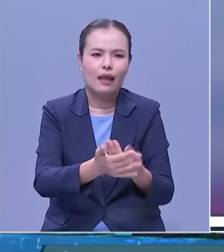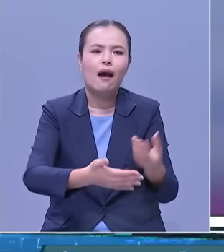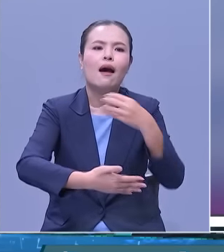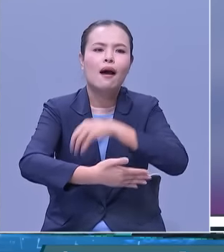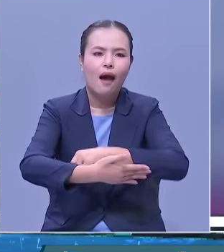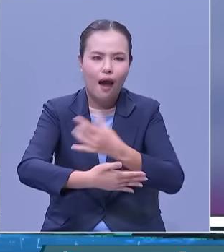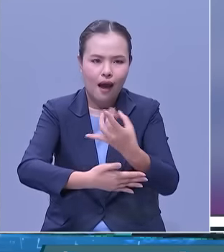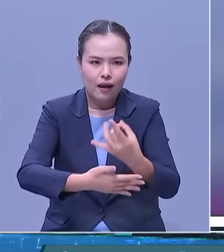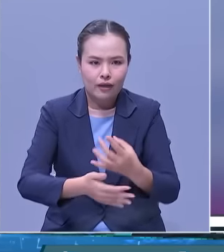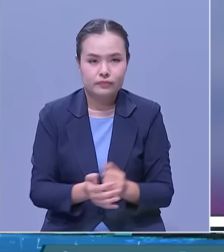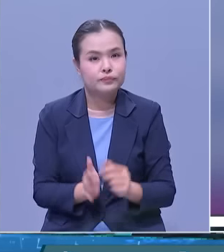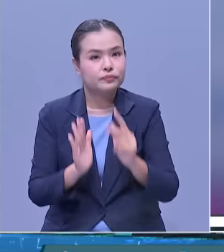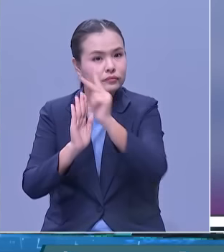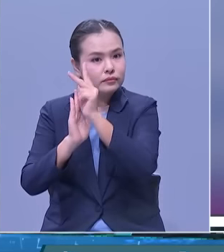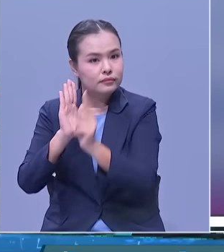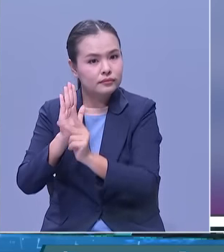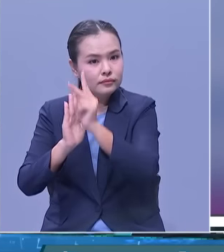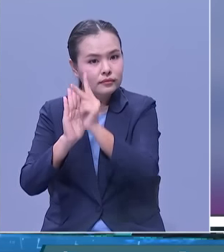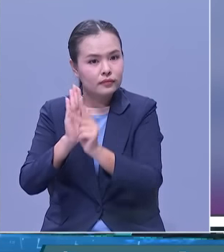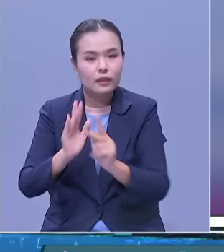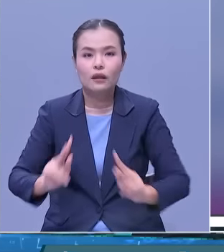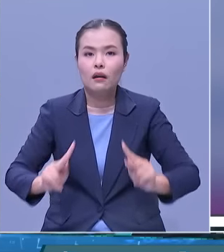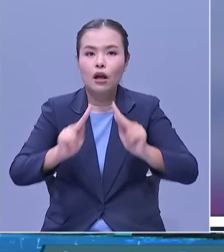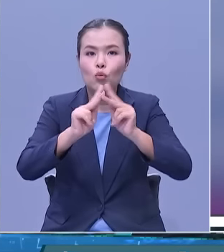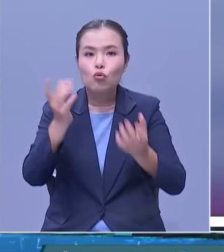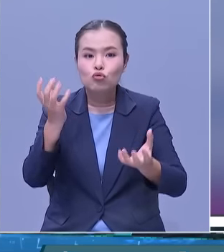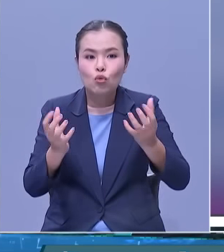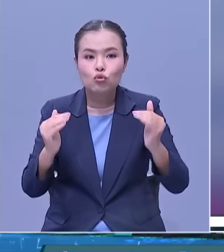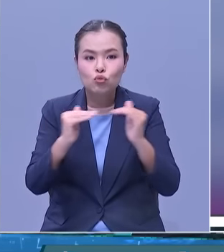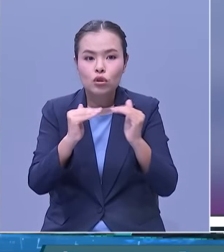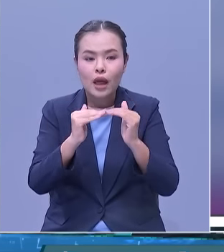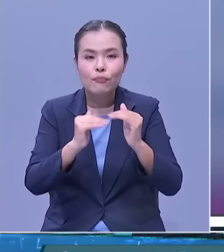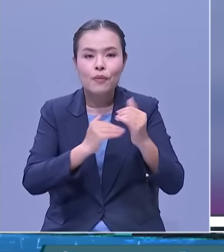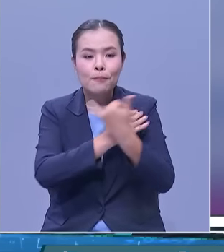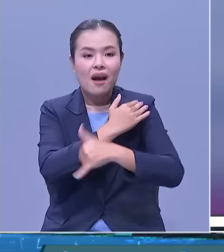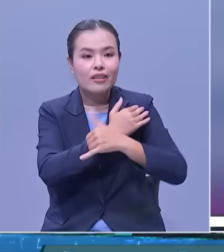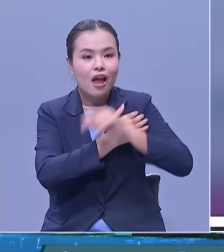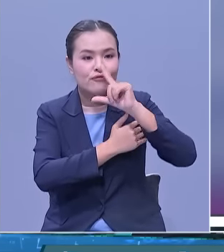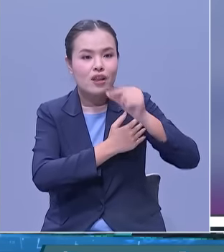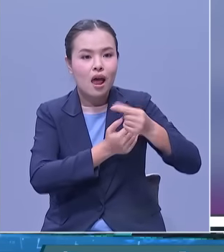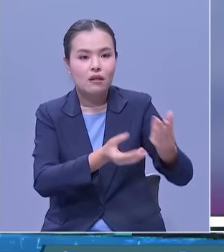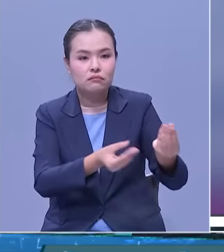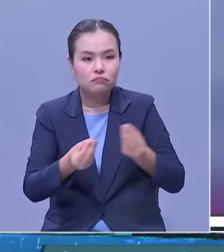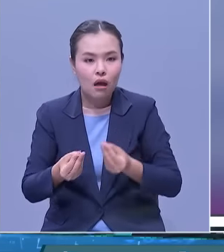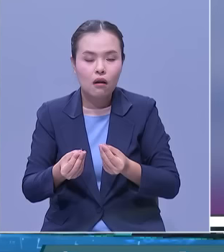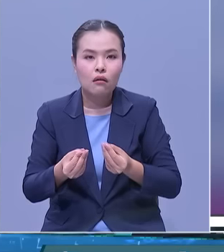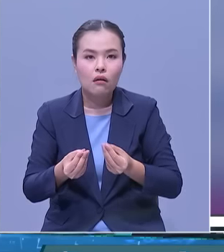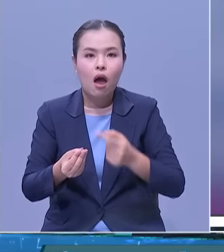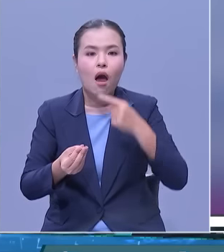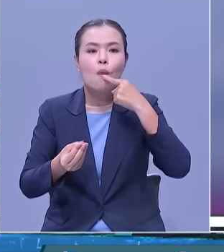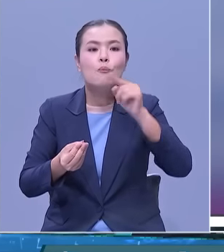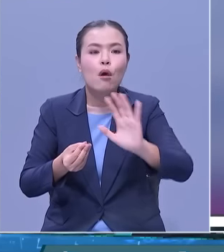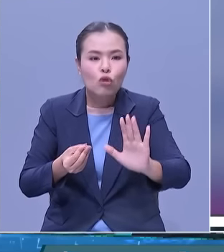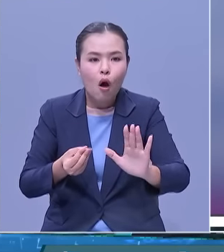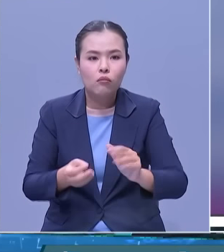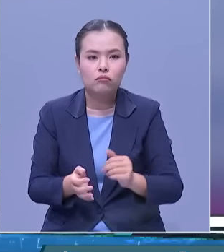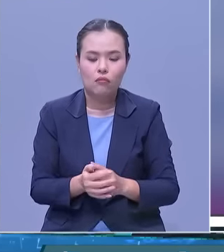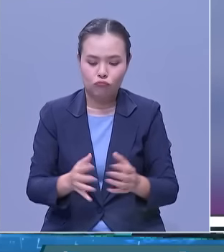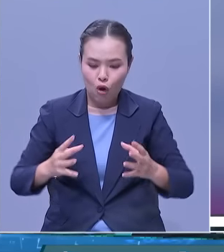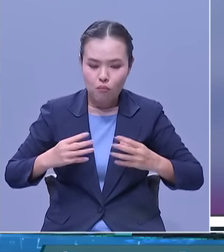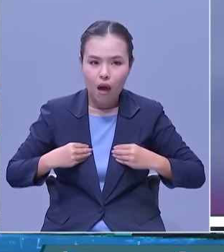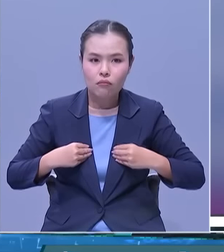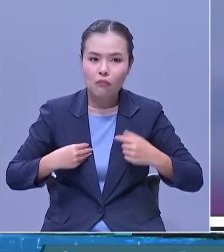ร่แล้วทำไมกฎหมายกระทรวงยุติธรรมคุณรับเรื่องมาจากฟินแลนด์ทำไมคุณไม่เรียกสอบหรือว่าคุณยอมรับเลยว่าเ